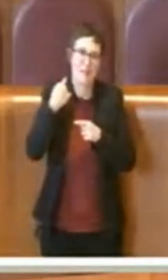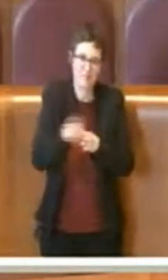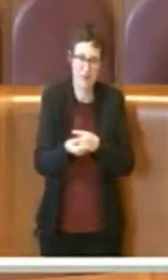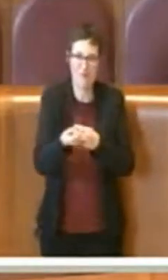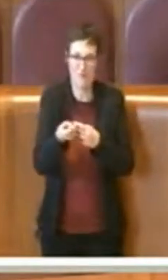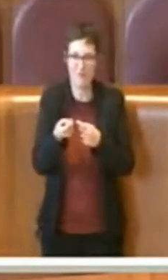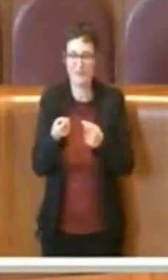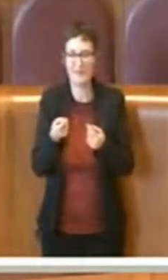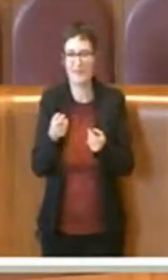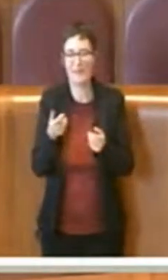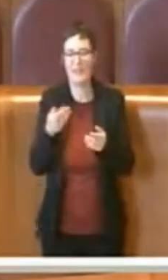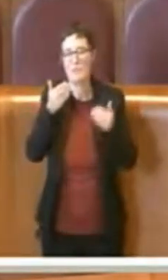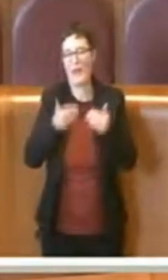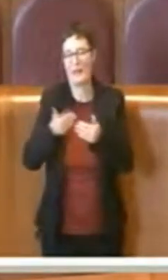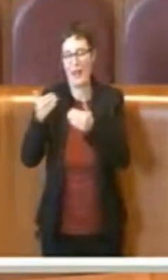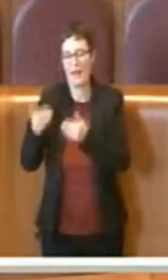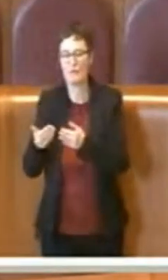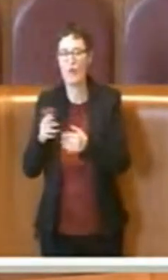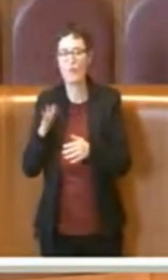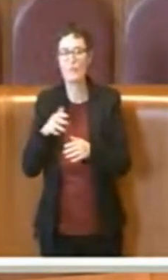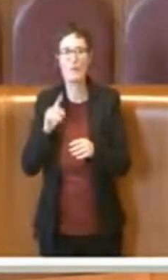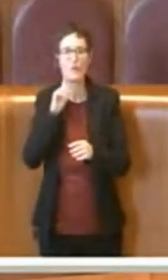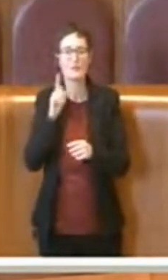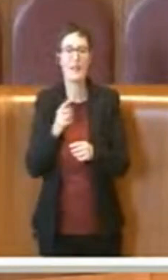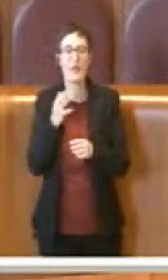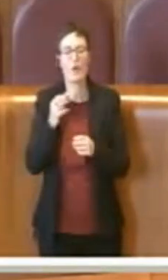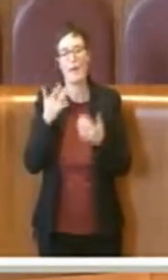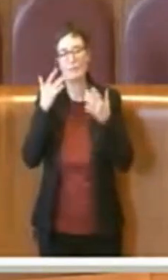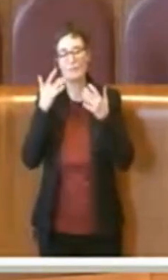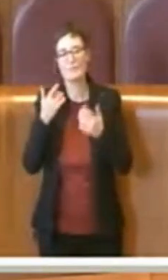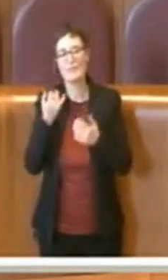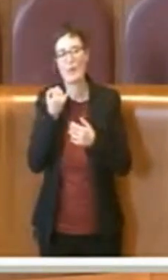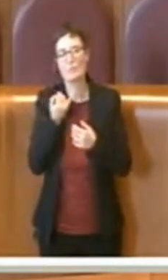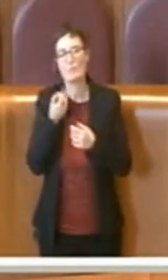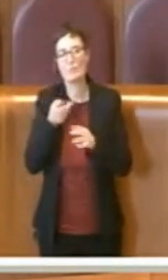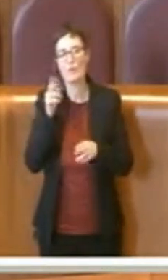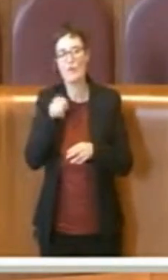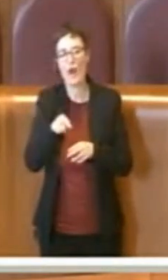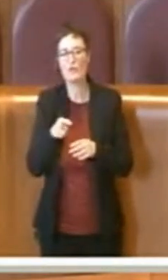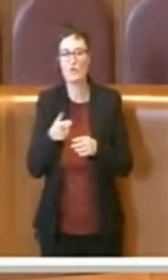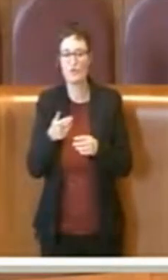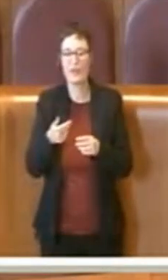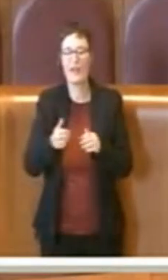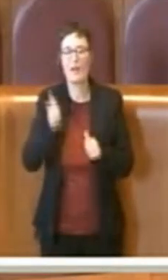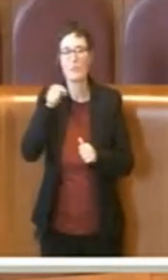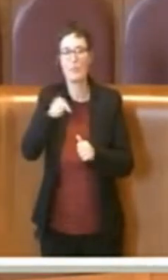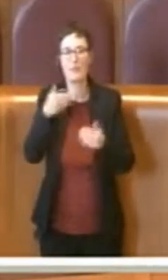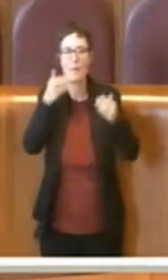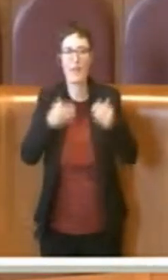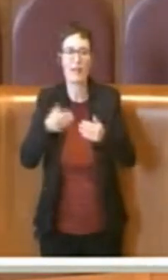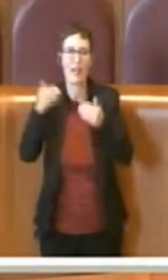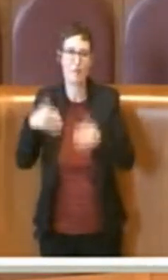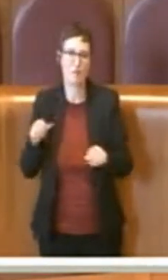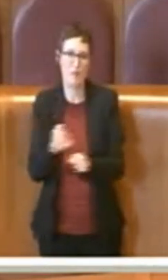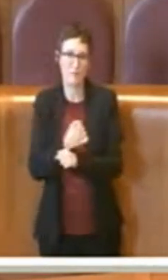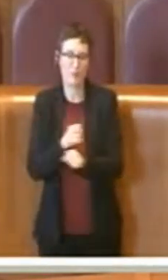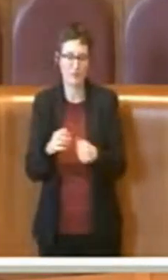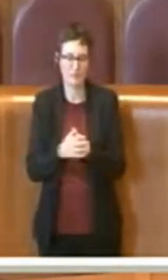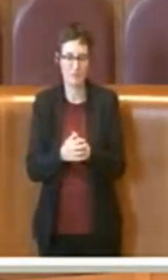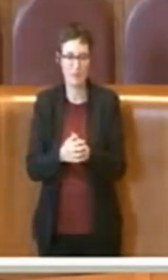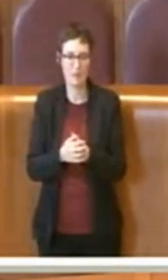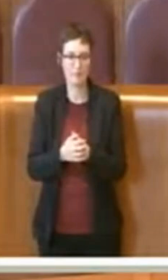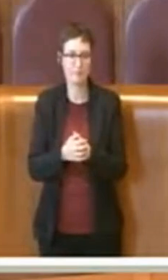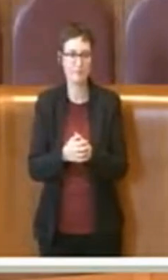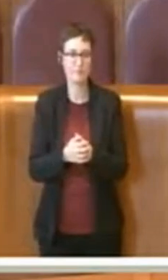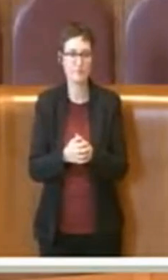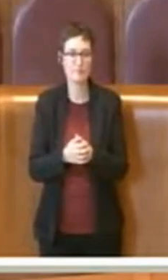volte che fare la prima, ma sicuramente ciò ovviamente non ci può limitare a portare avanti questo tipo di